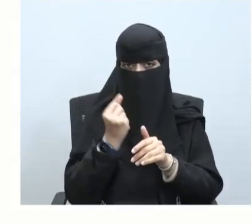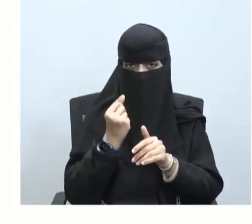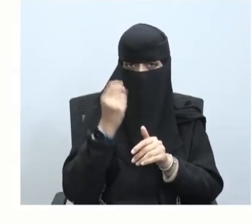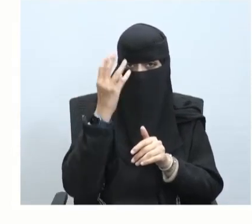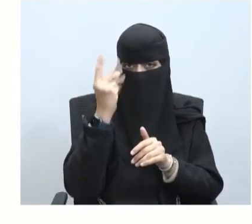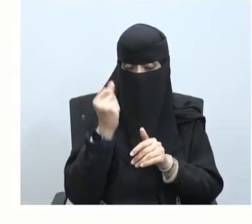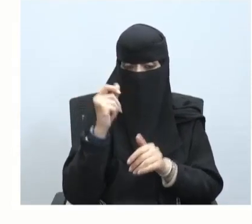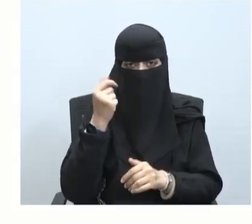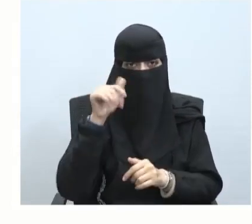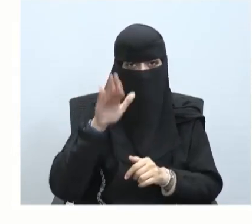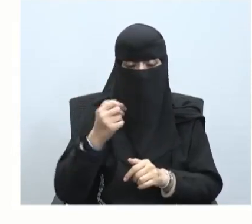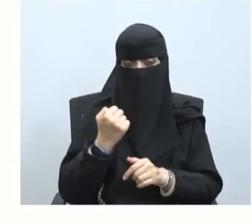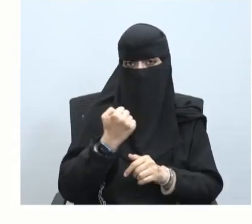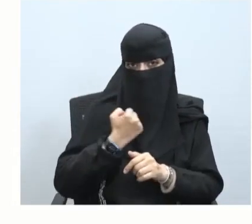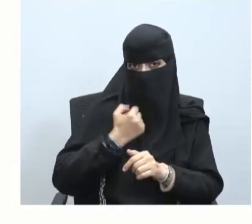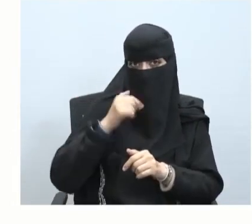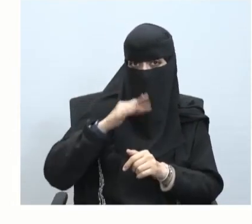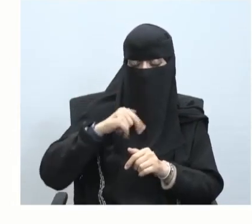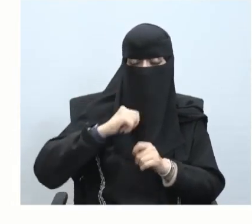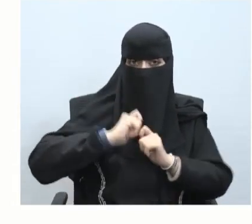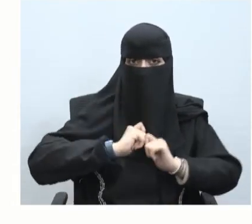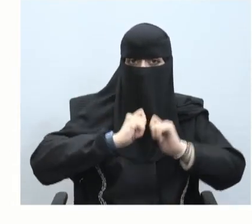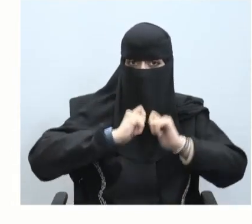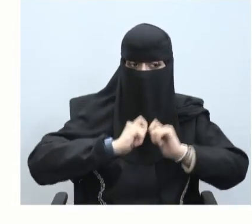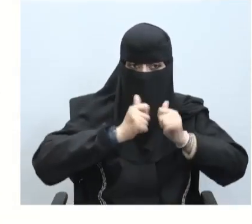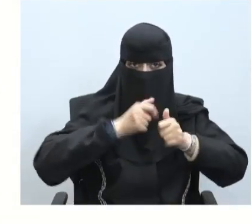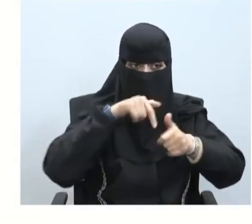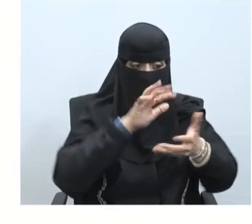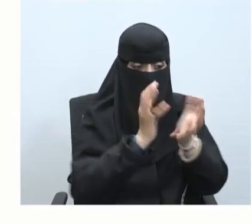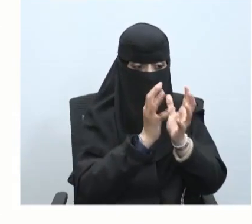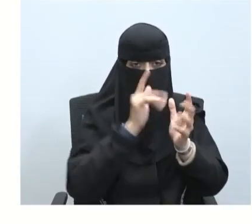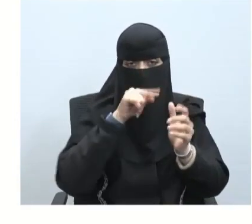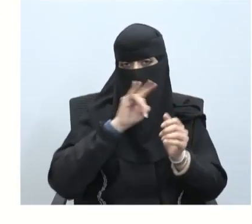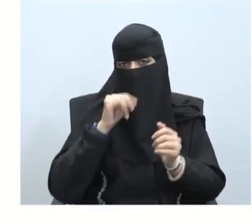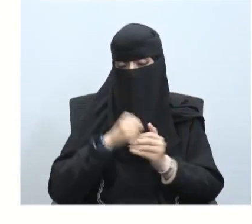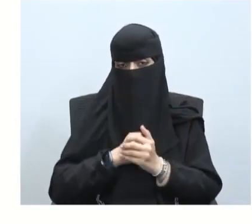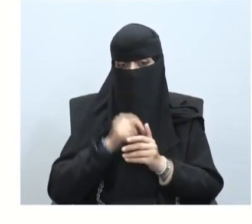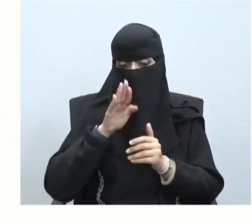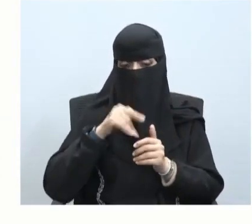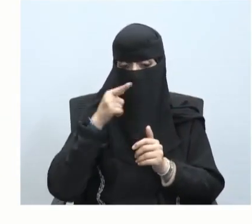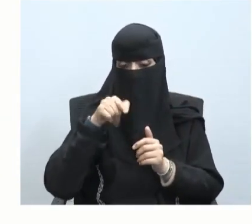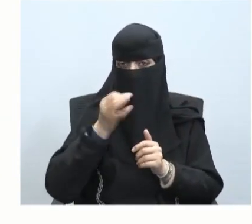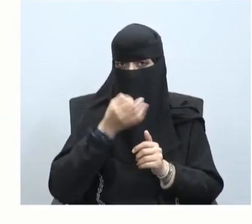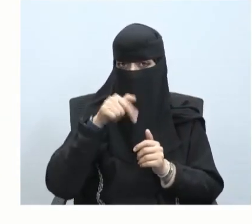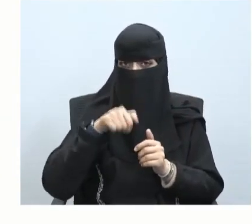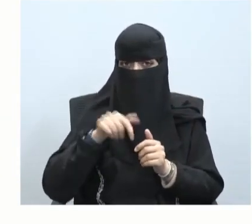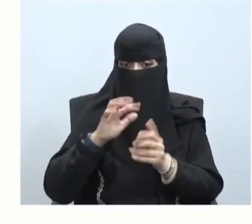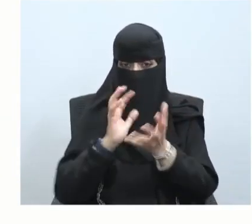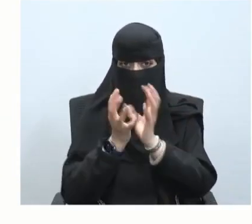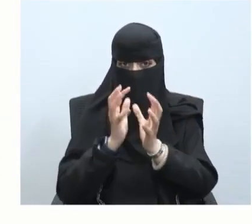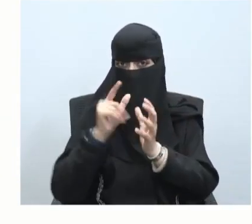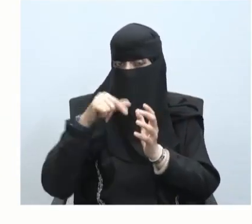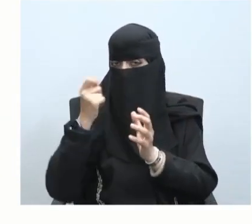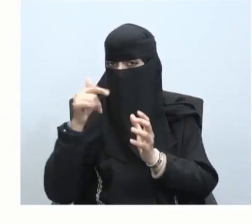لاعرف هل ما معي من النقود يكفي لشراء الكره ام لا هيا امطار هنا يقول ثمن الكره